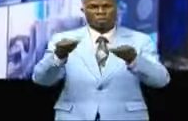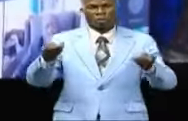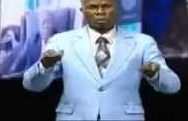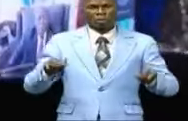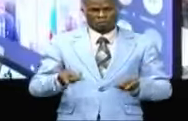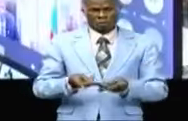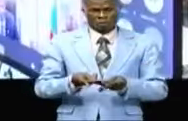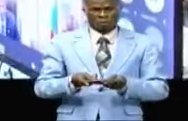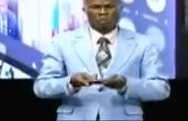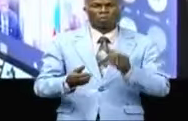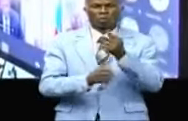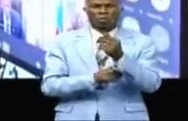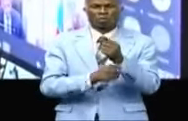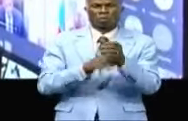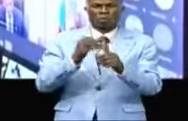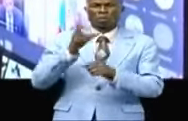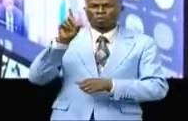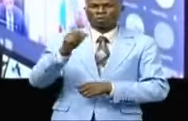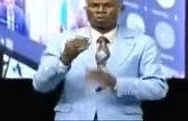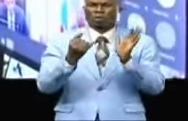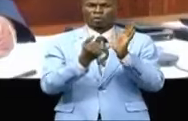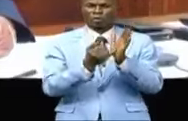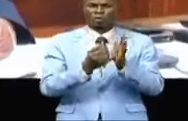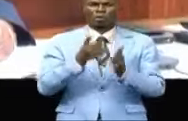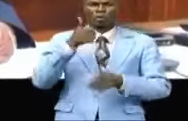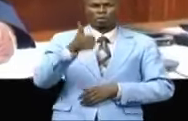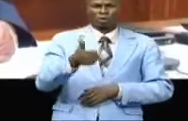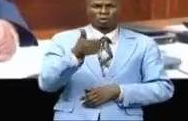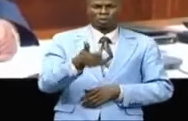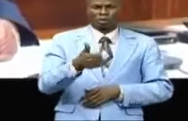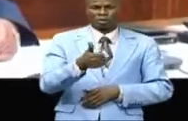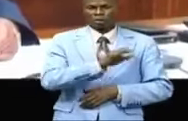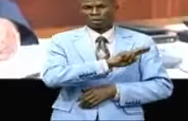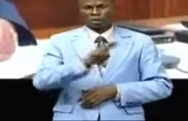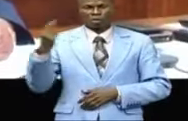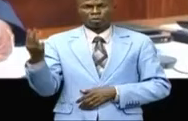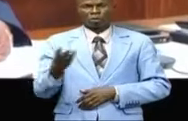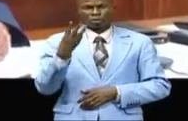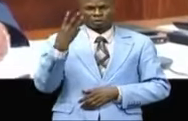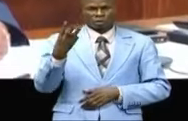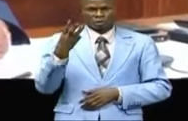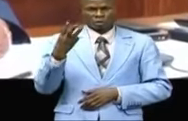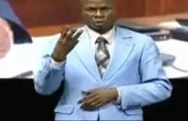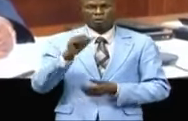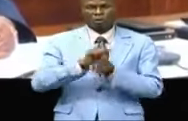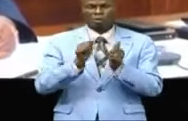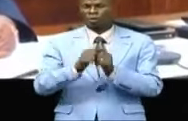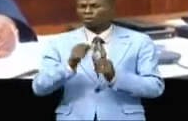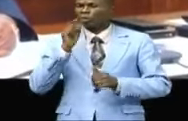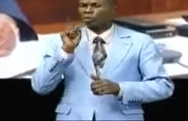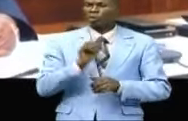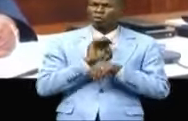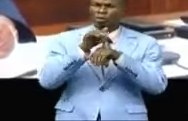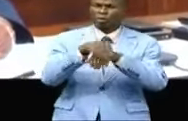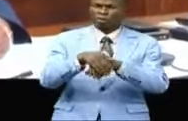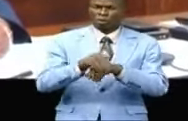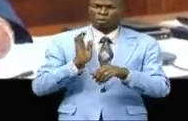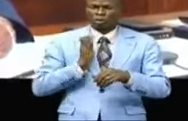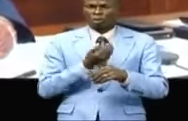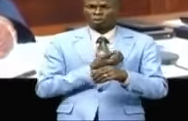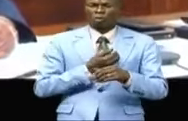au concessionnaire au plus tard le 26 janvier 2023, consacrant ainsi une forme d'inexécution de l'engagement de notre